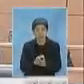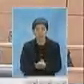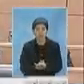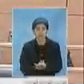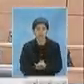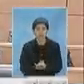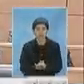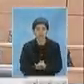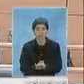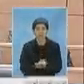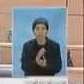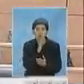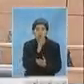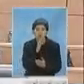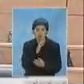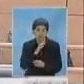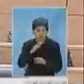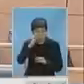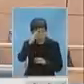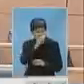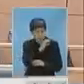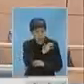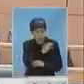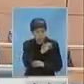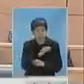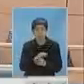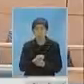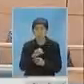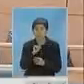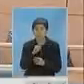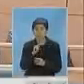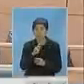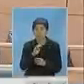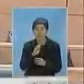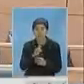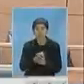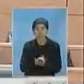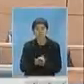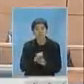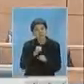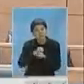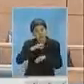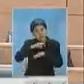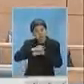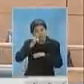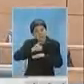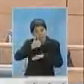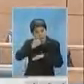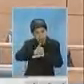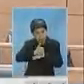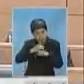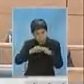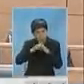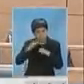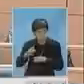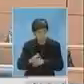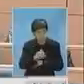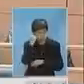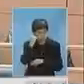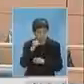ครับถ้าพลเอกสนธิบุญยรัตกลินยังดำรงตำแหน่งหัวหน้าคณะยึด